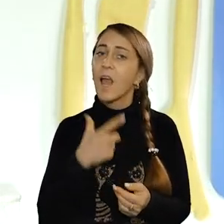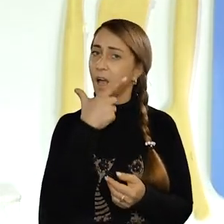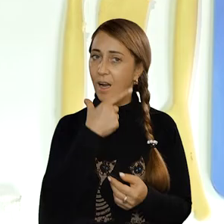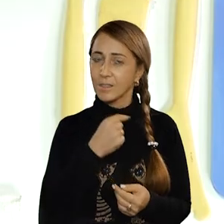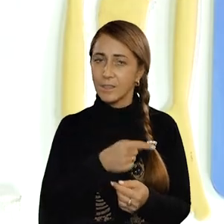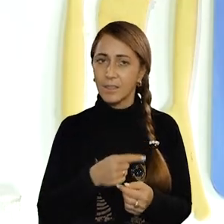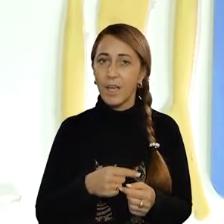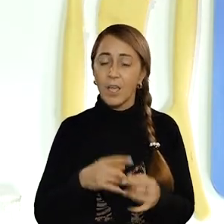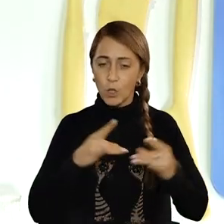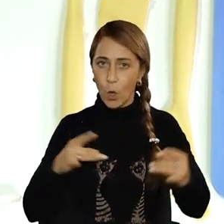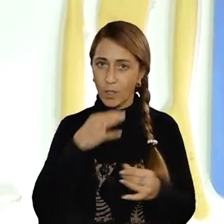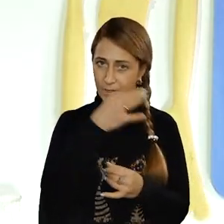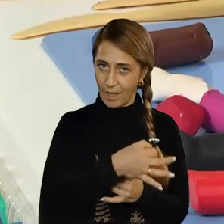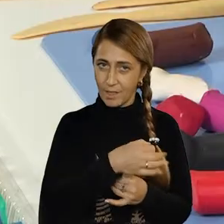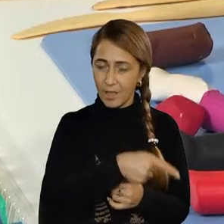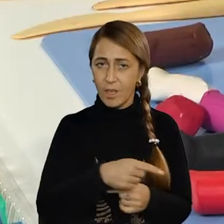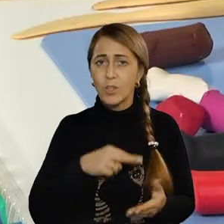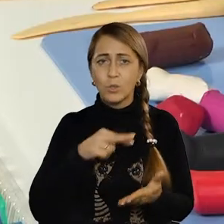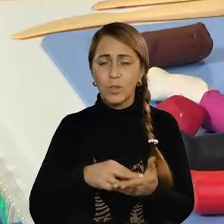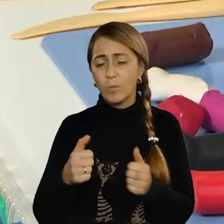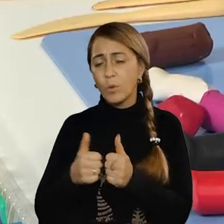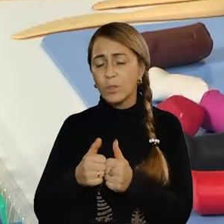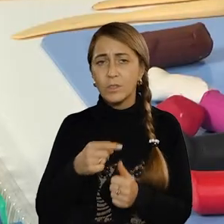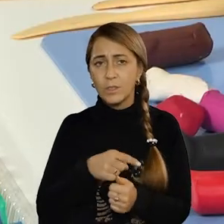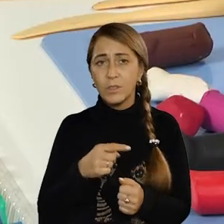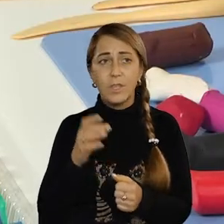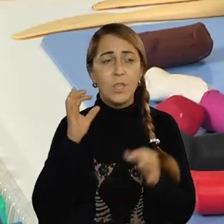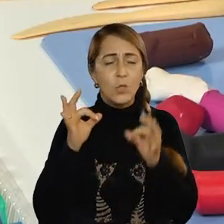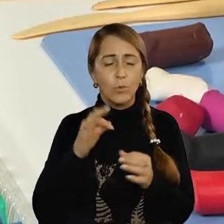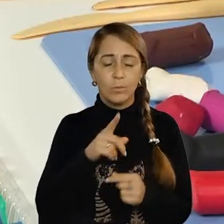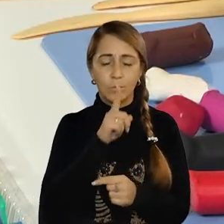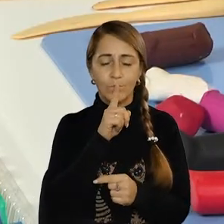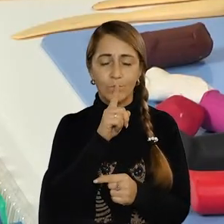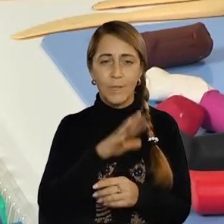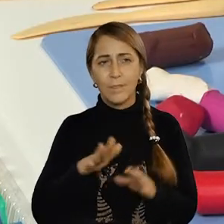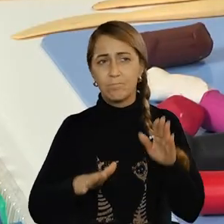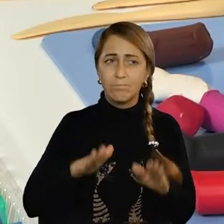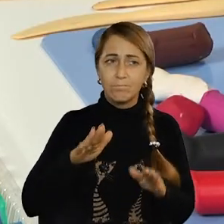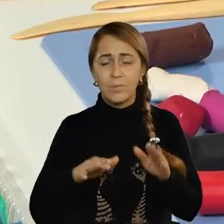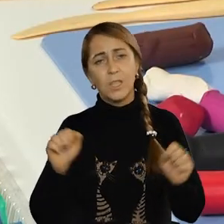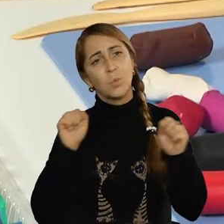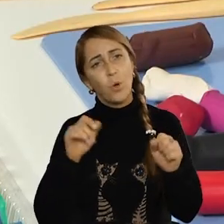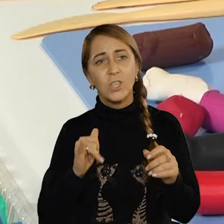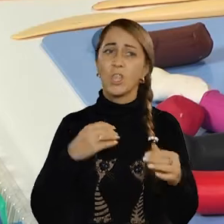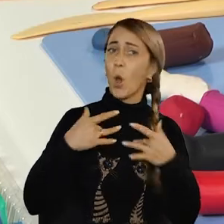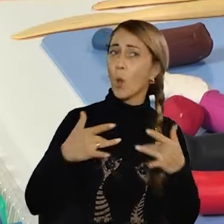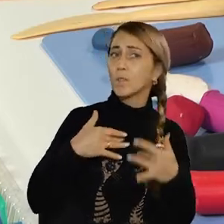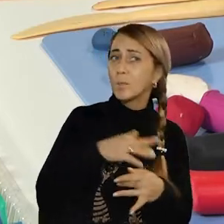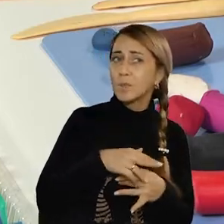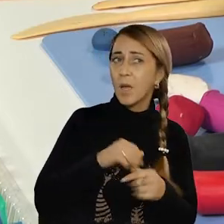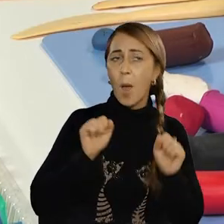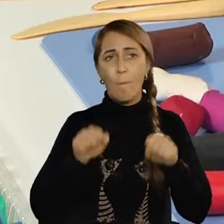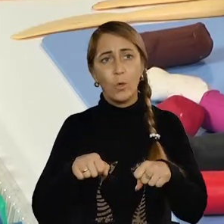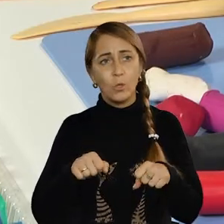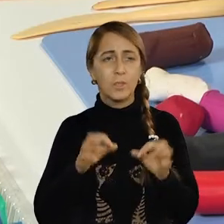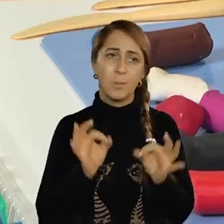– увірвала його шоколадка. Він ж стояв поруч і навіть звуку не подавав. Усе вагався. «Спорт чи концерт?» «Можливо,